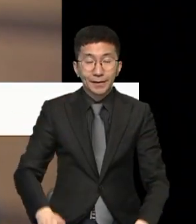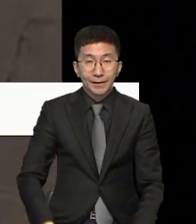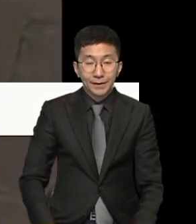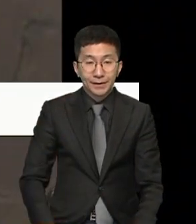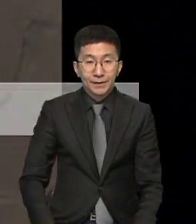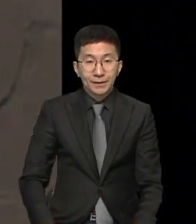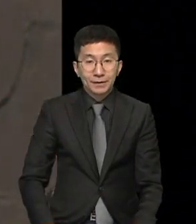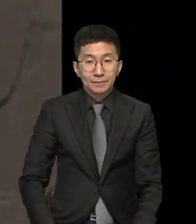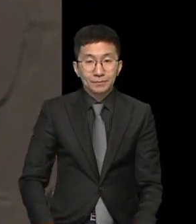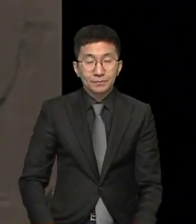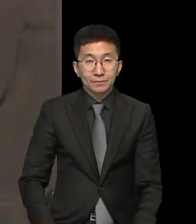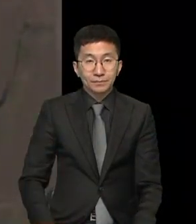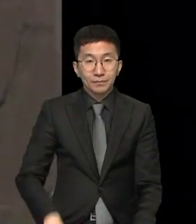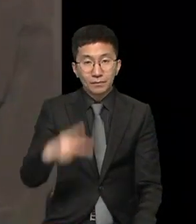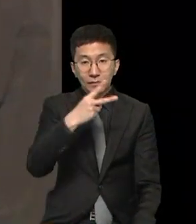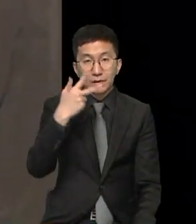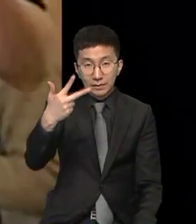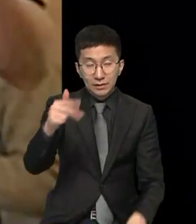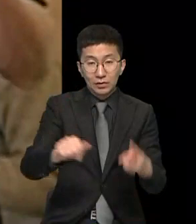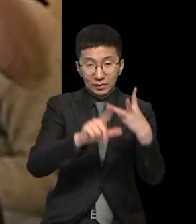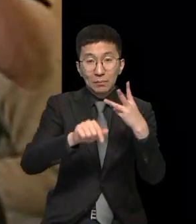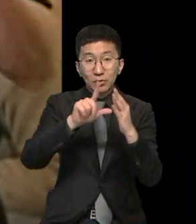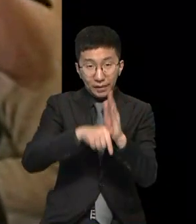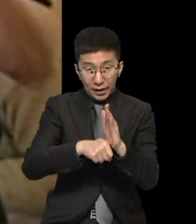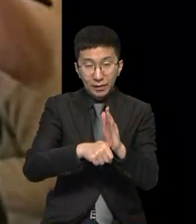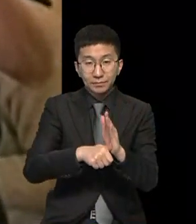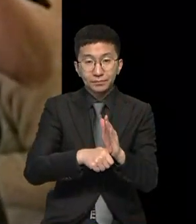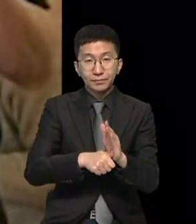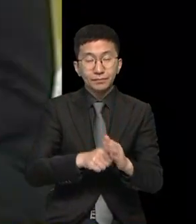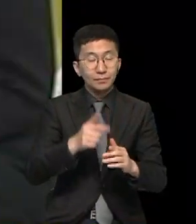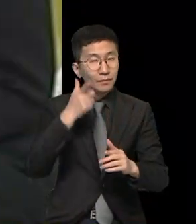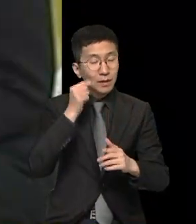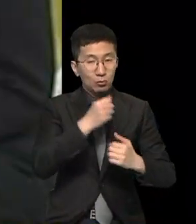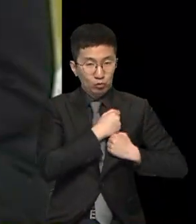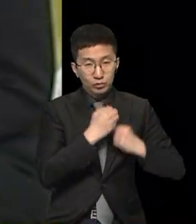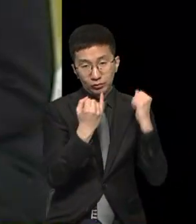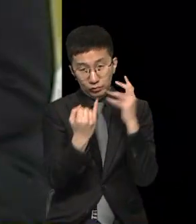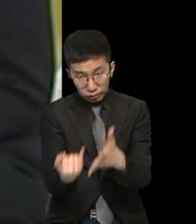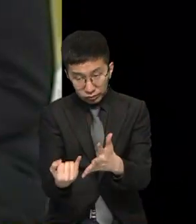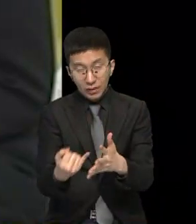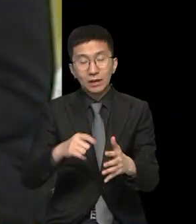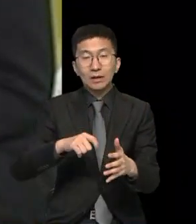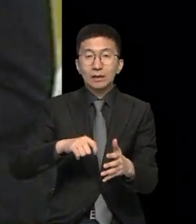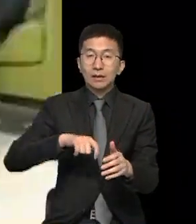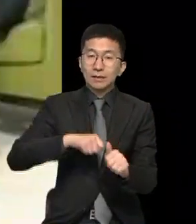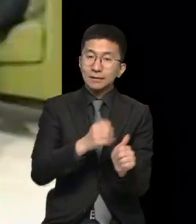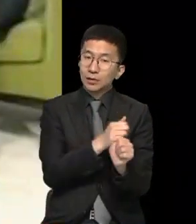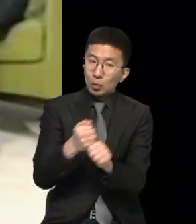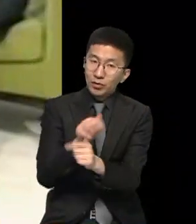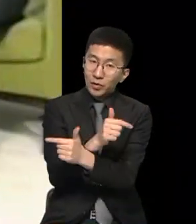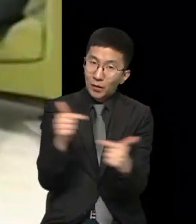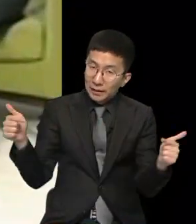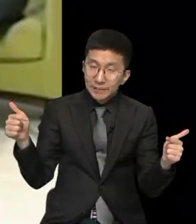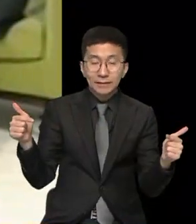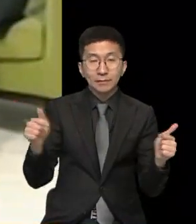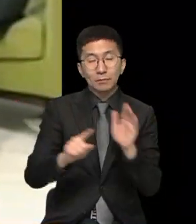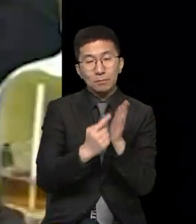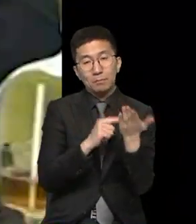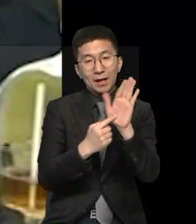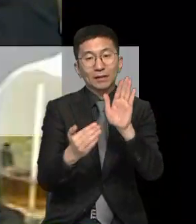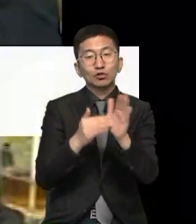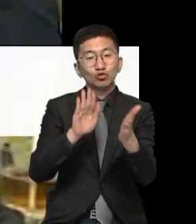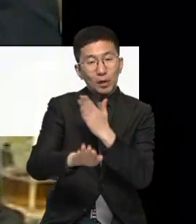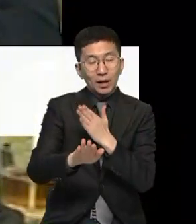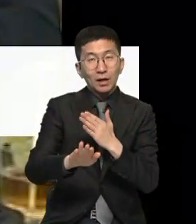強制性について、それを証明する証言や裏付けるものはなかった。 2007년 3월 이렇게 위안부 강제 동원을 부정했다가 바로 다음 달 사과의 뜻을 표명했습니다.